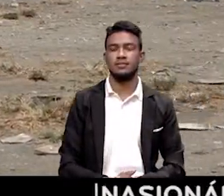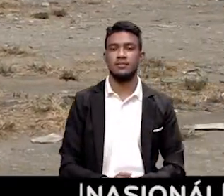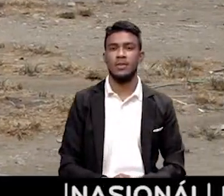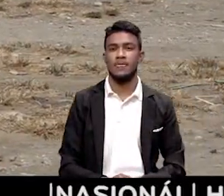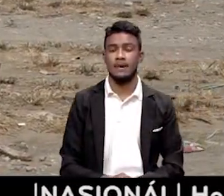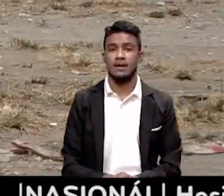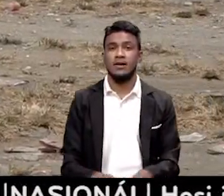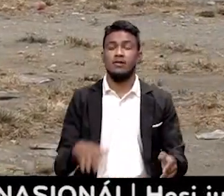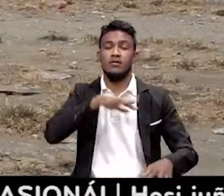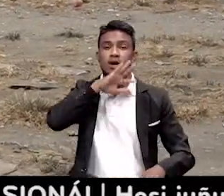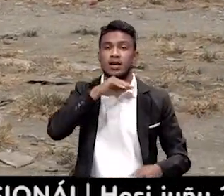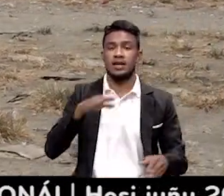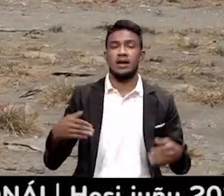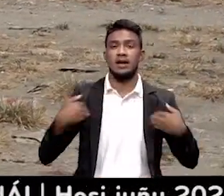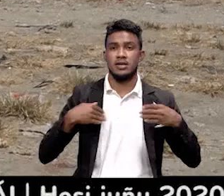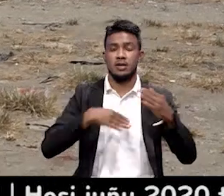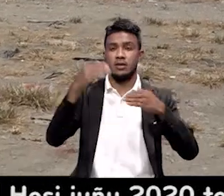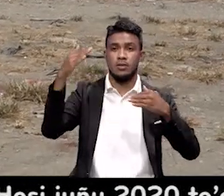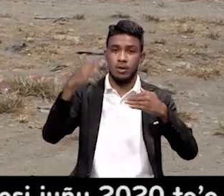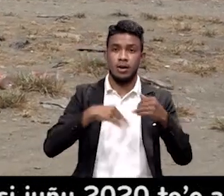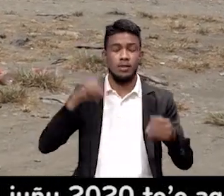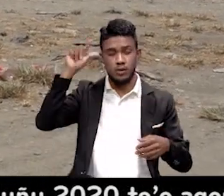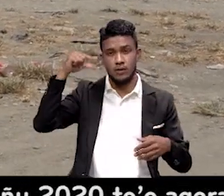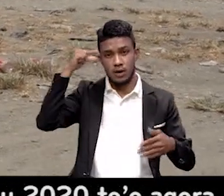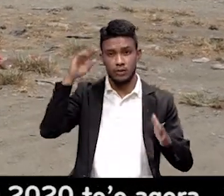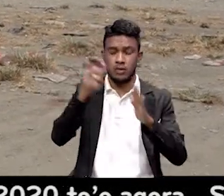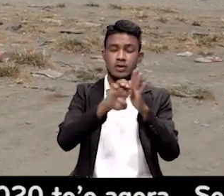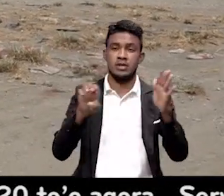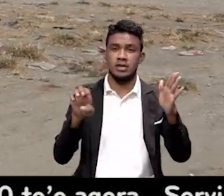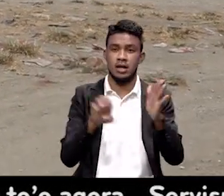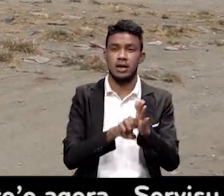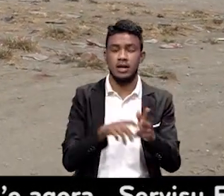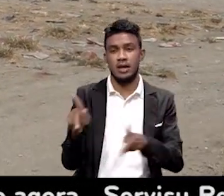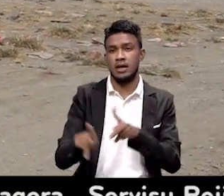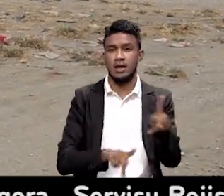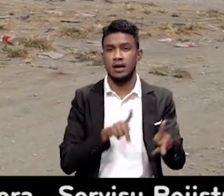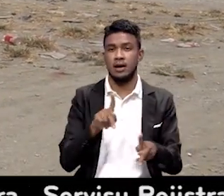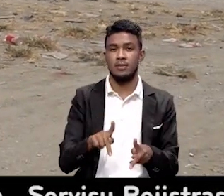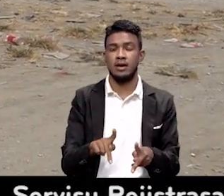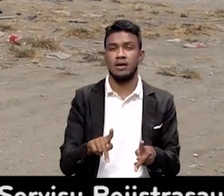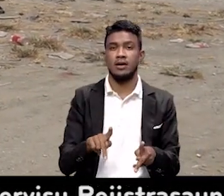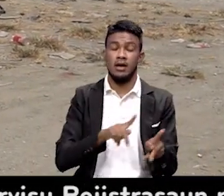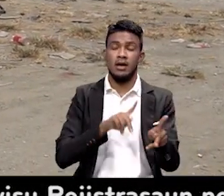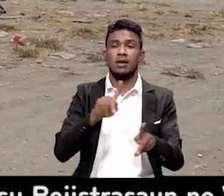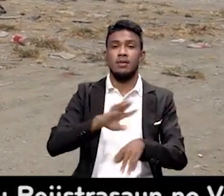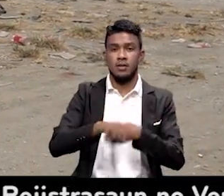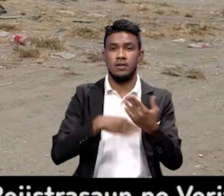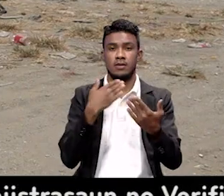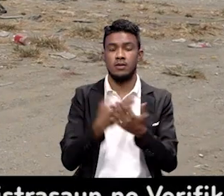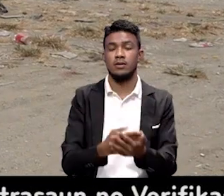Lisu ne, problema guvernu nia, estadu, sosiedade, komunidade